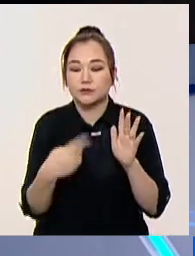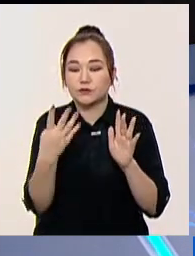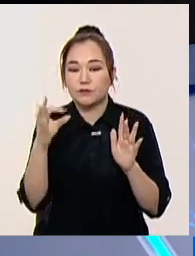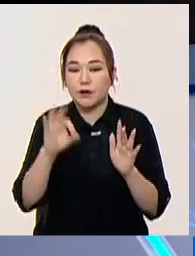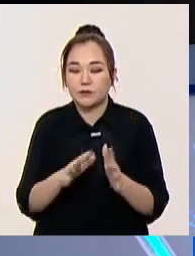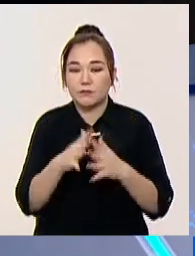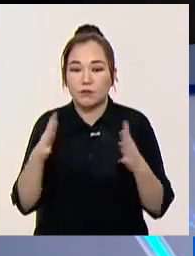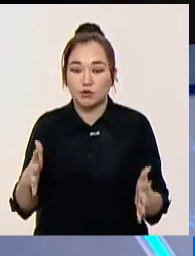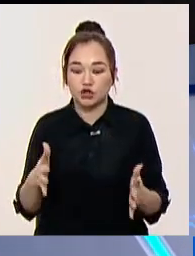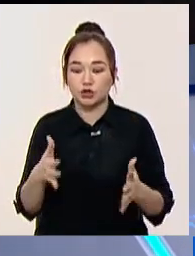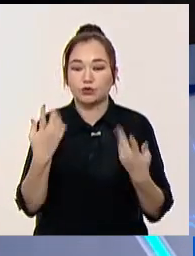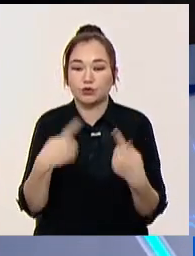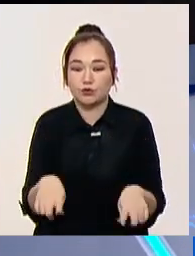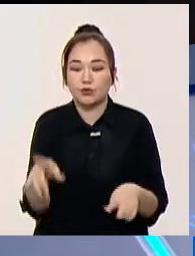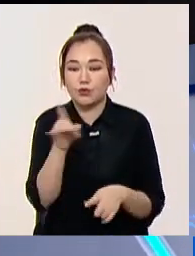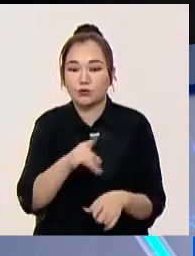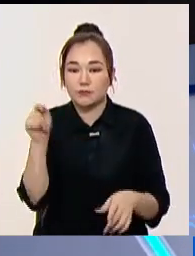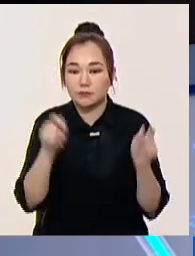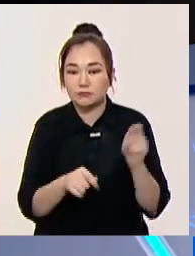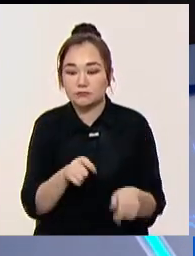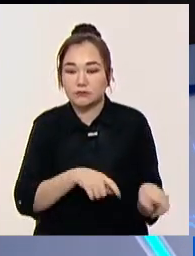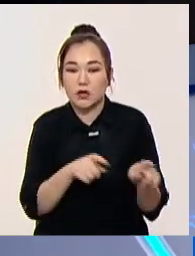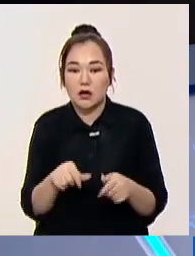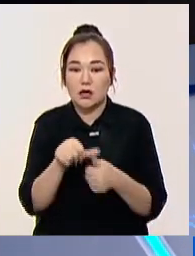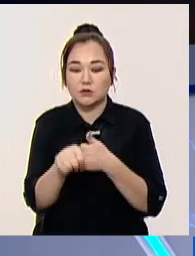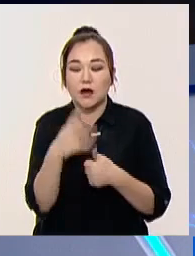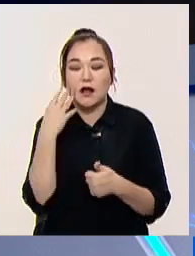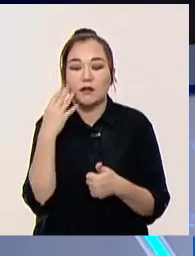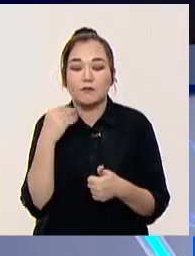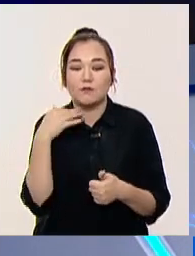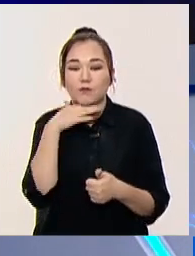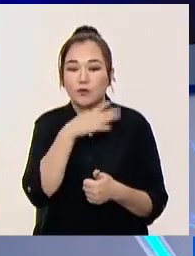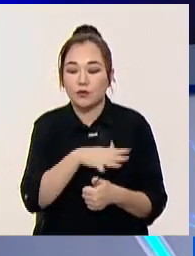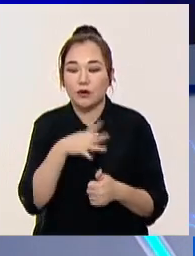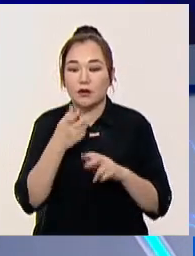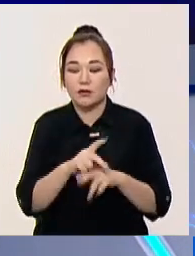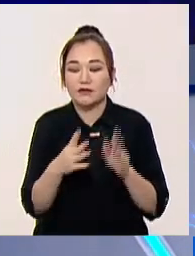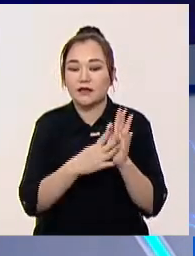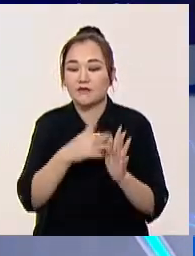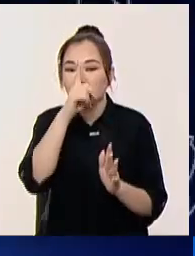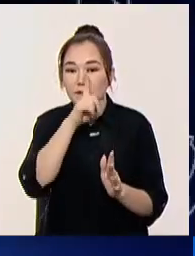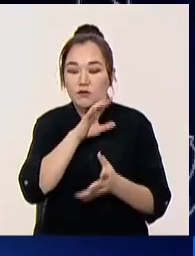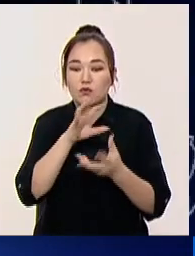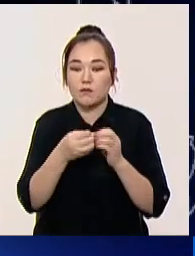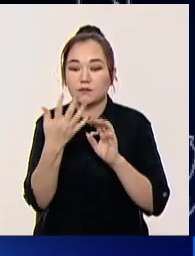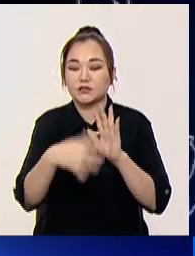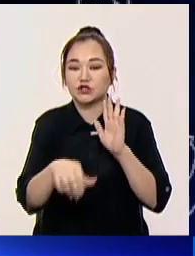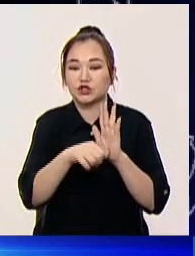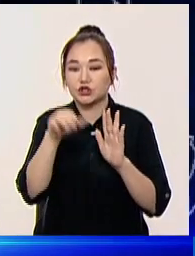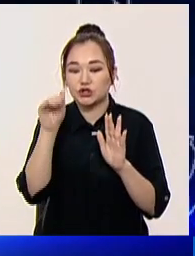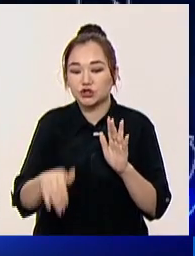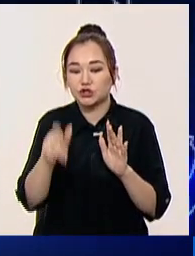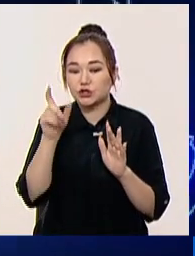7,4%-ға артқан. Өзге өңірден көшіп келетіндер әсіресе Алматыда көп. Мәселен, мегаполиске 9 ай ішінде 56 мың